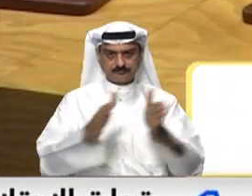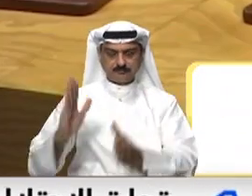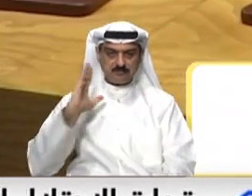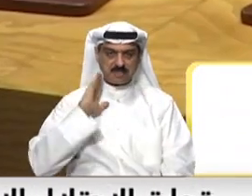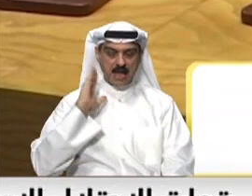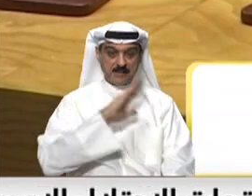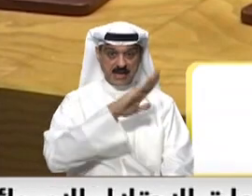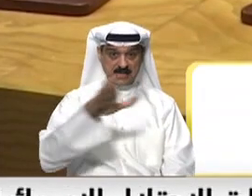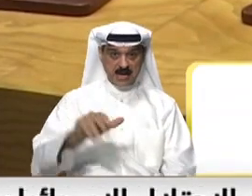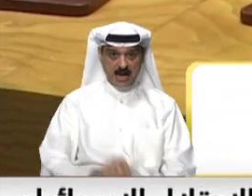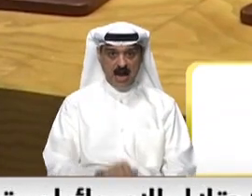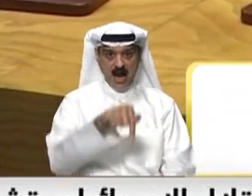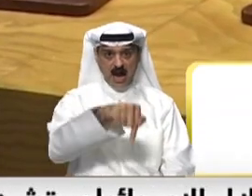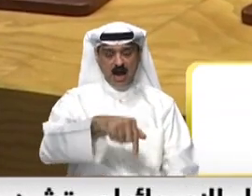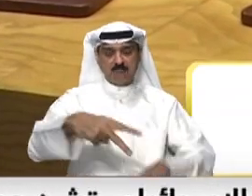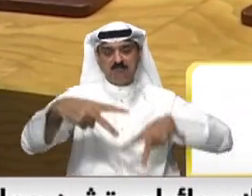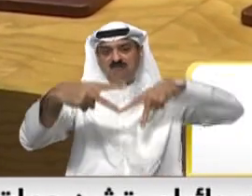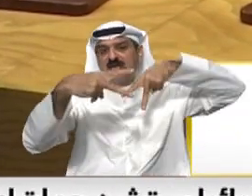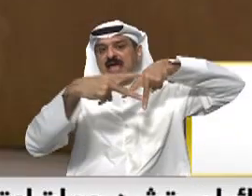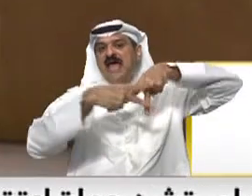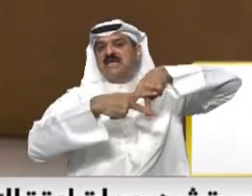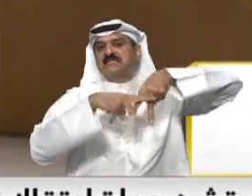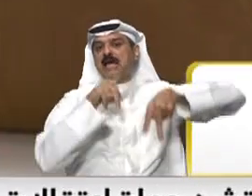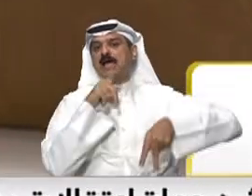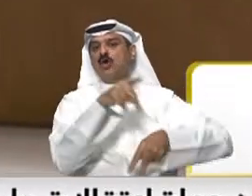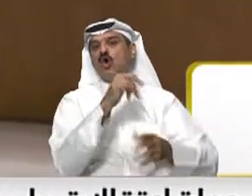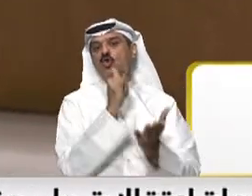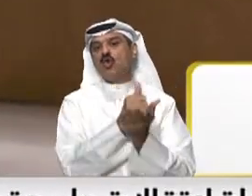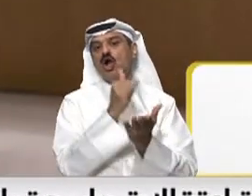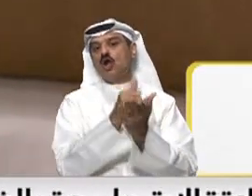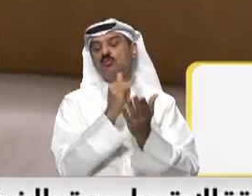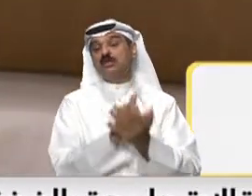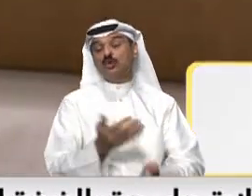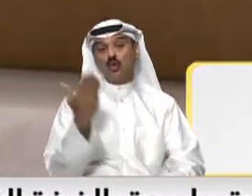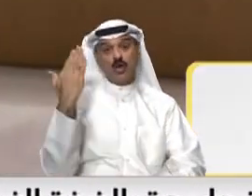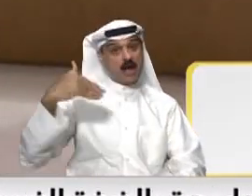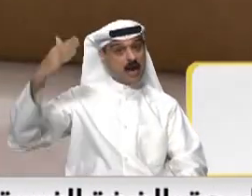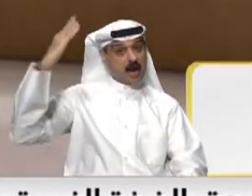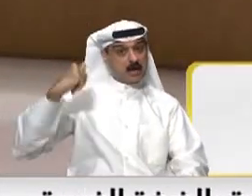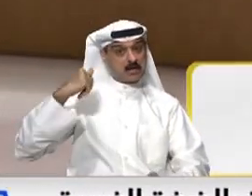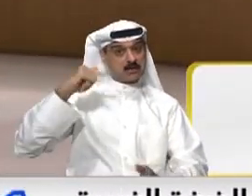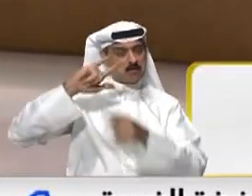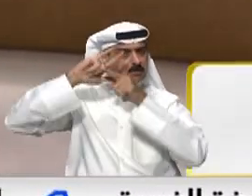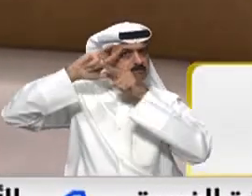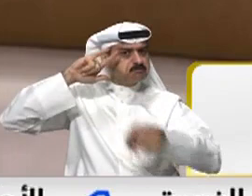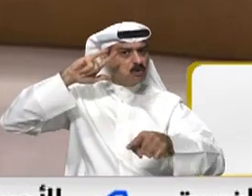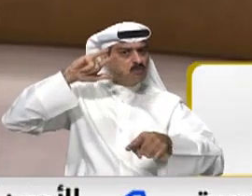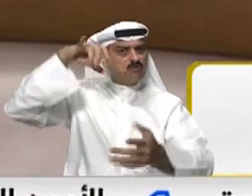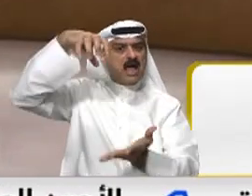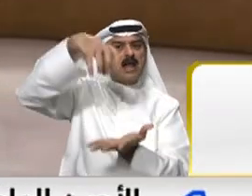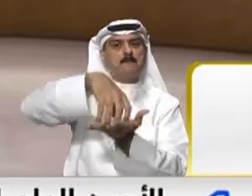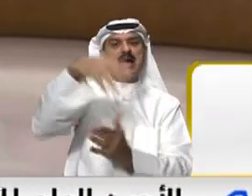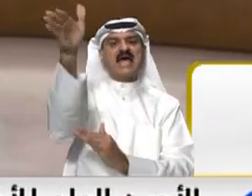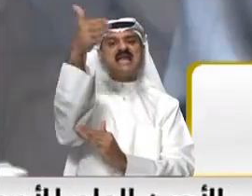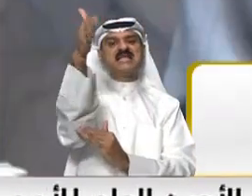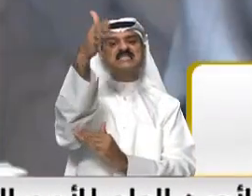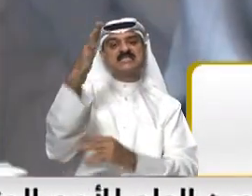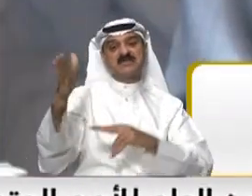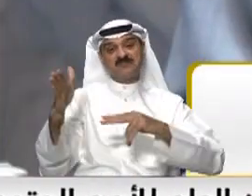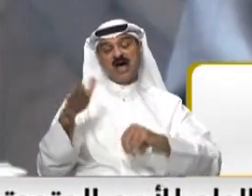الاحتلال الاسرائيلي على القنصليه الايرانيه في دمشق وكذلك الهجوم الايراني على الاحتلال